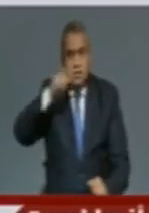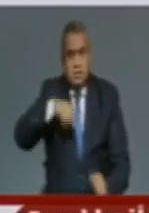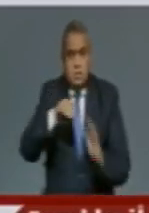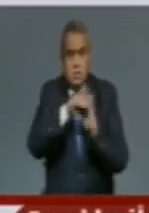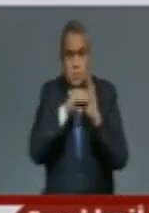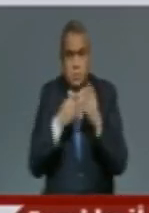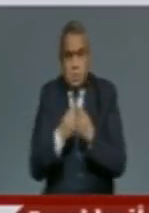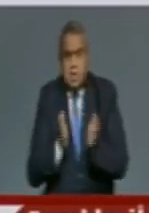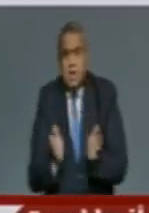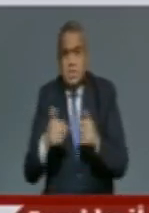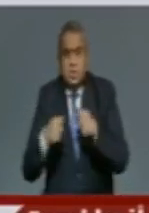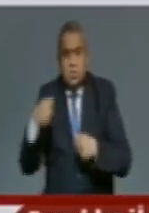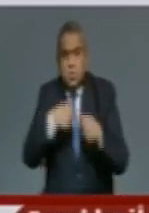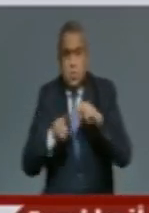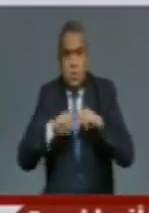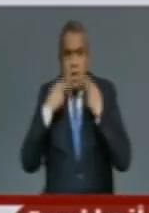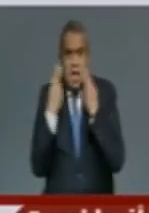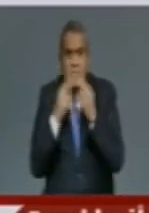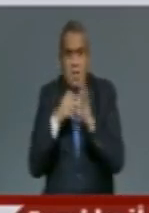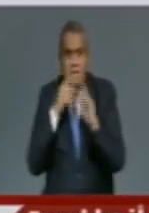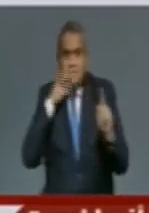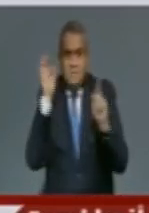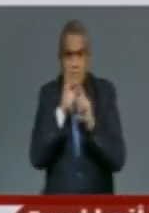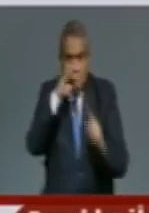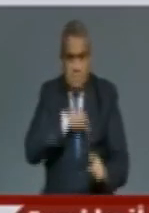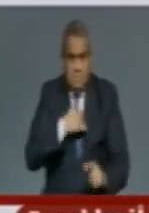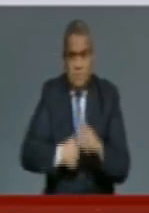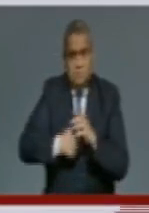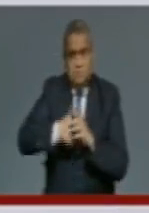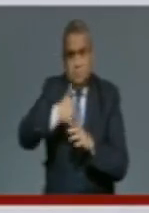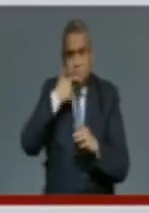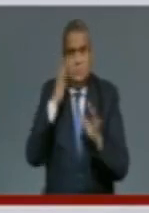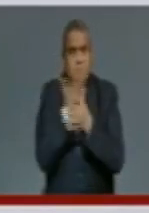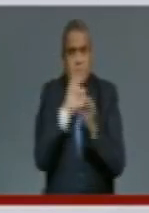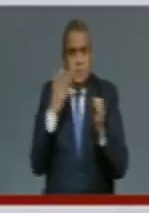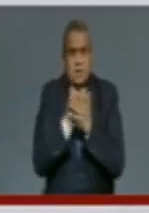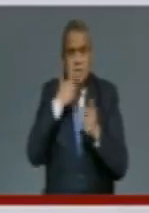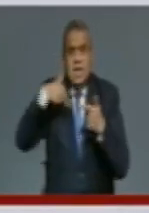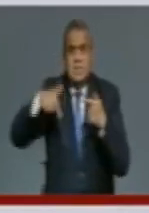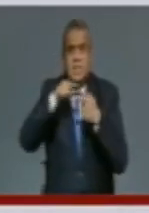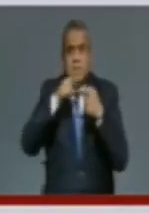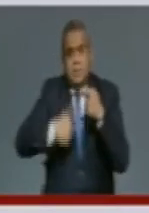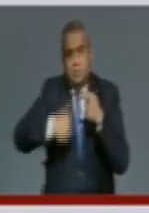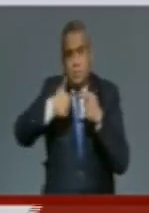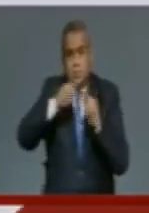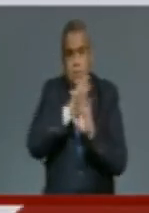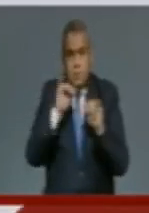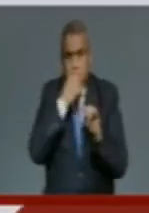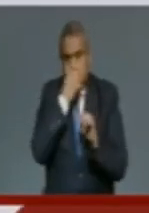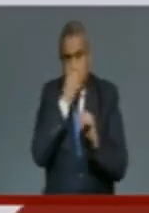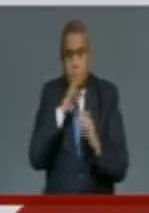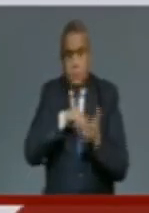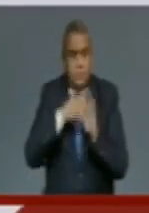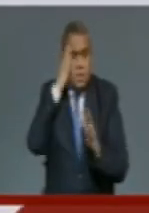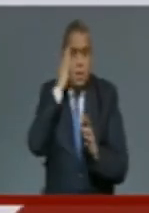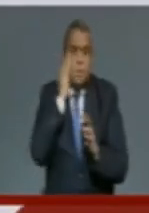النقد الدولي كل الأهداف اللي احنا كنا بنتمناها ووصلنا إلى معدل نمو 6%. وكل الأمور كانت مبشرة جدا جدا